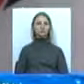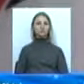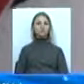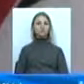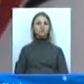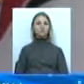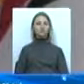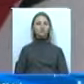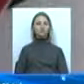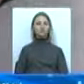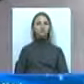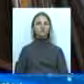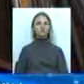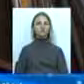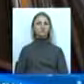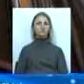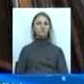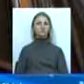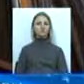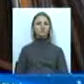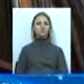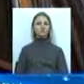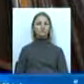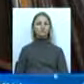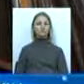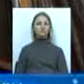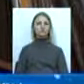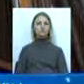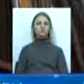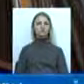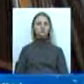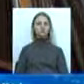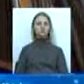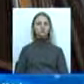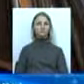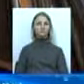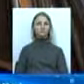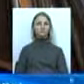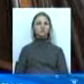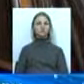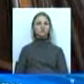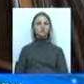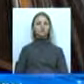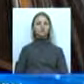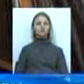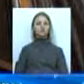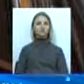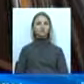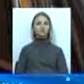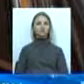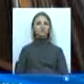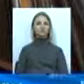өзі мүге болам ба, алшан басып жүре алмаса, алты алаш азаттығым, қадірінде жоқ онда. Саған